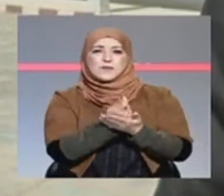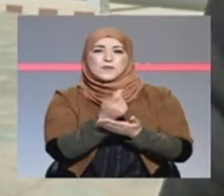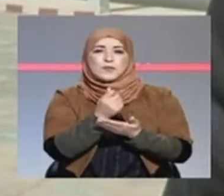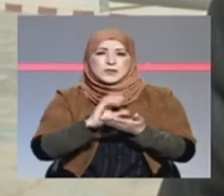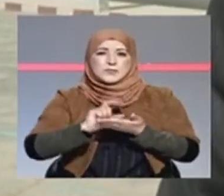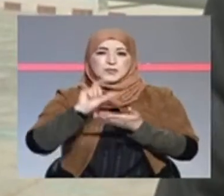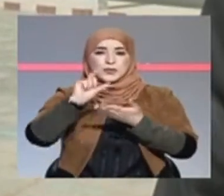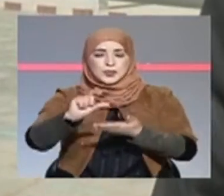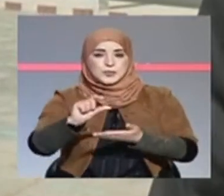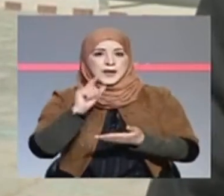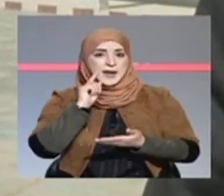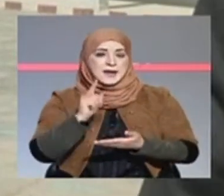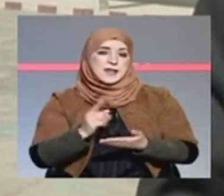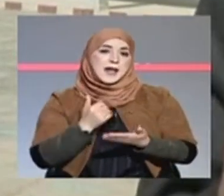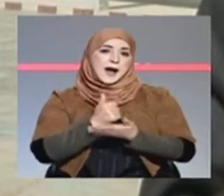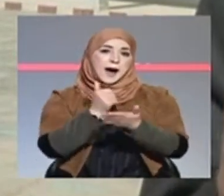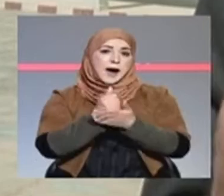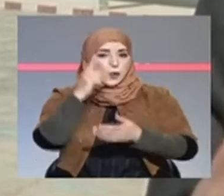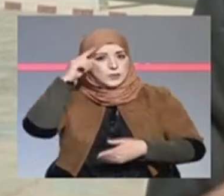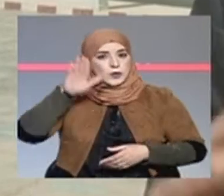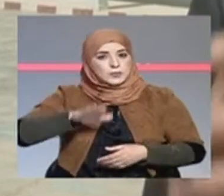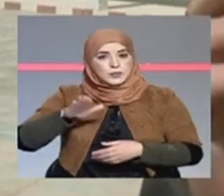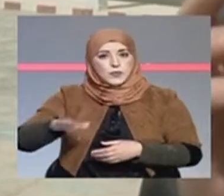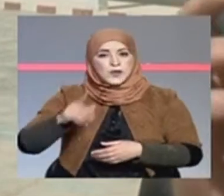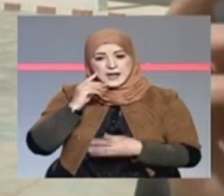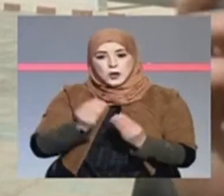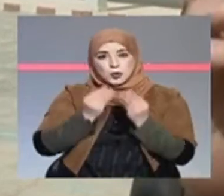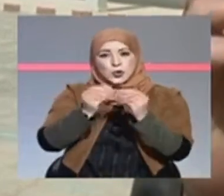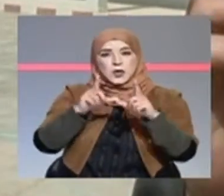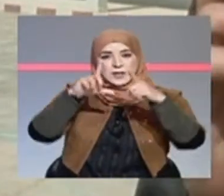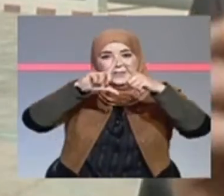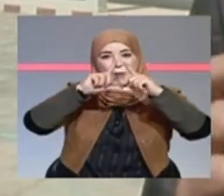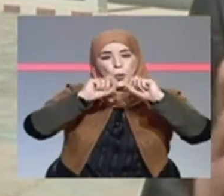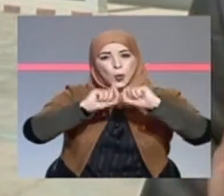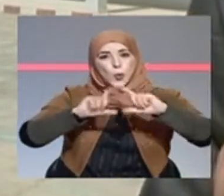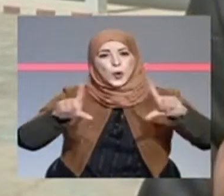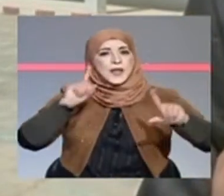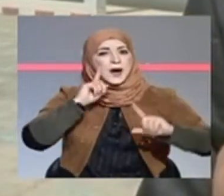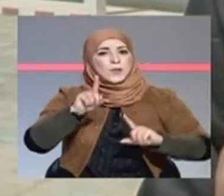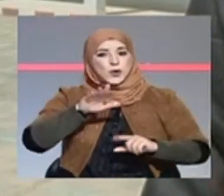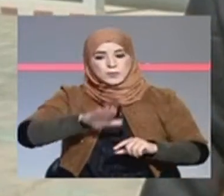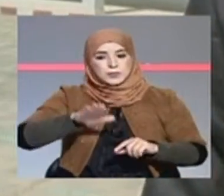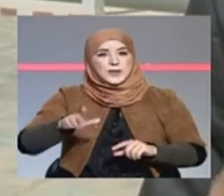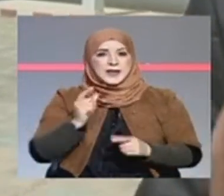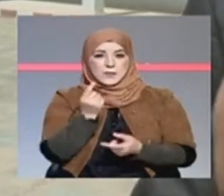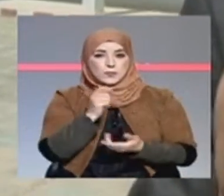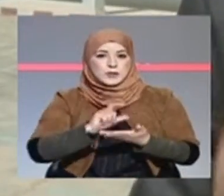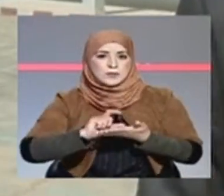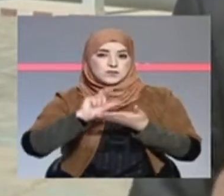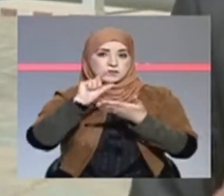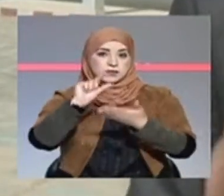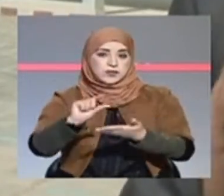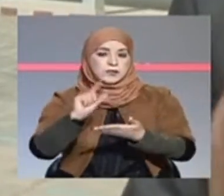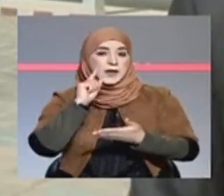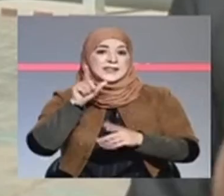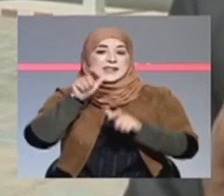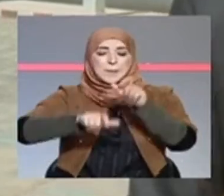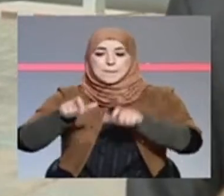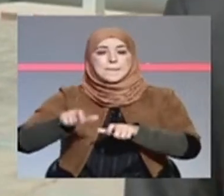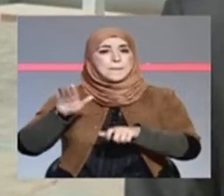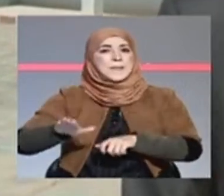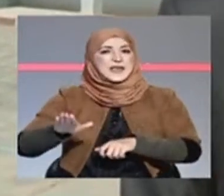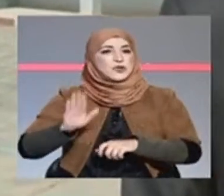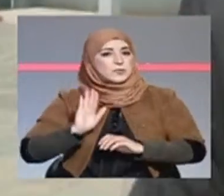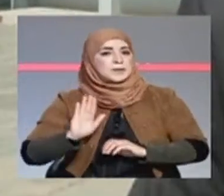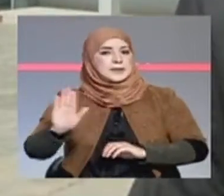عمليه اسناد المنح المدرسيه الشفافيه اللي بتكون ها الملاح تسند لمستحقها فعلا